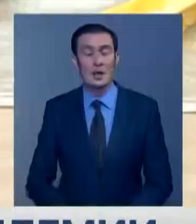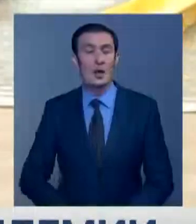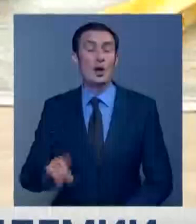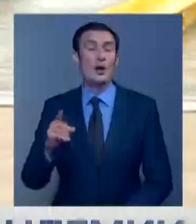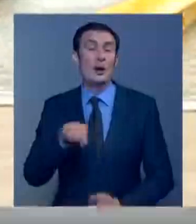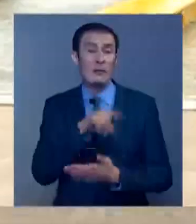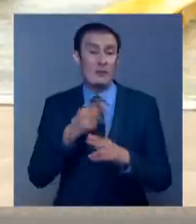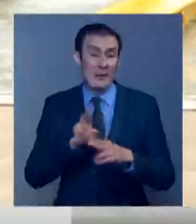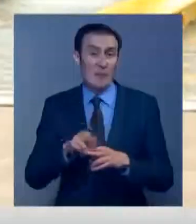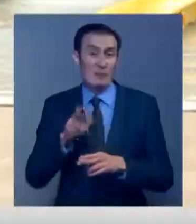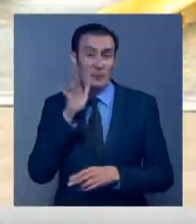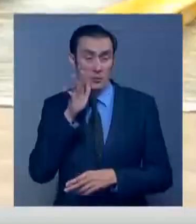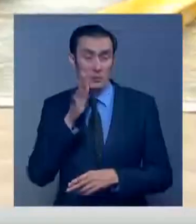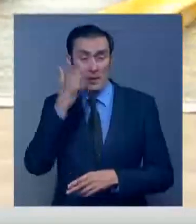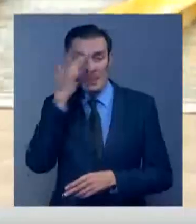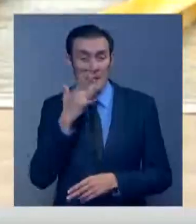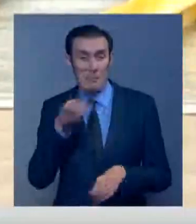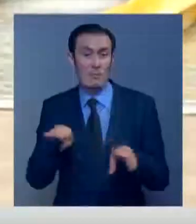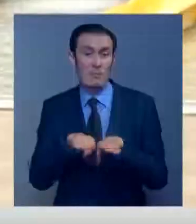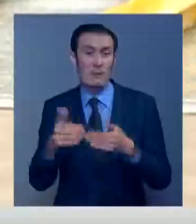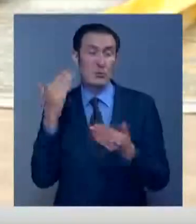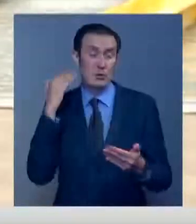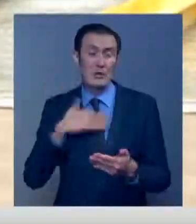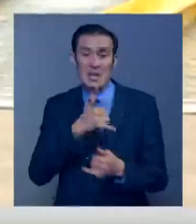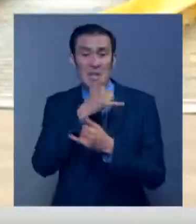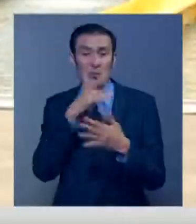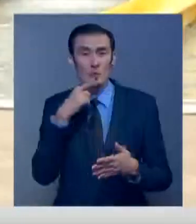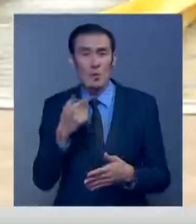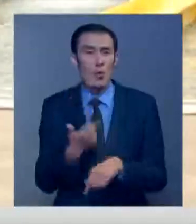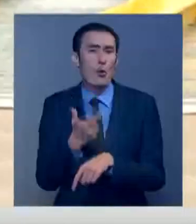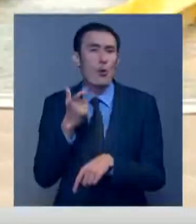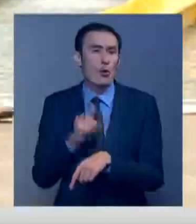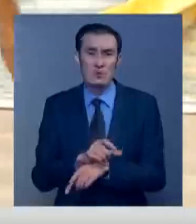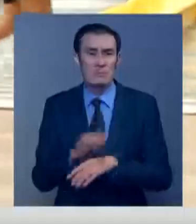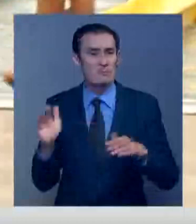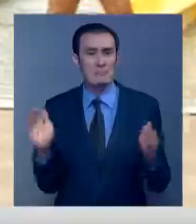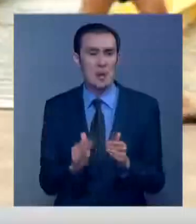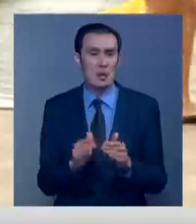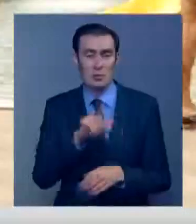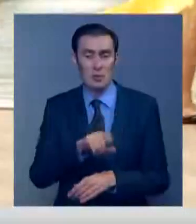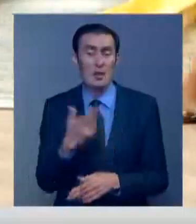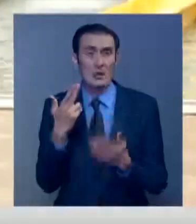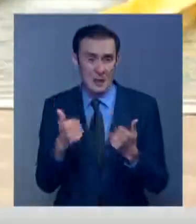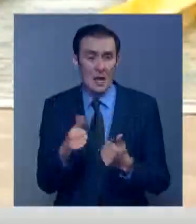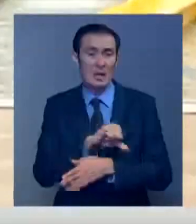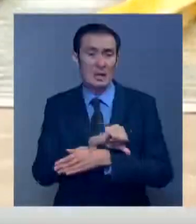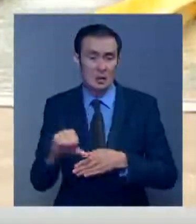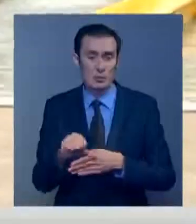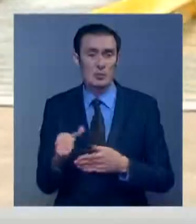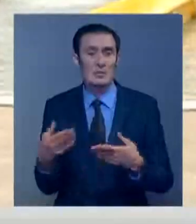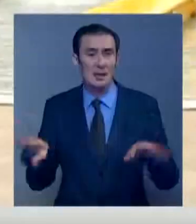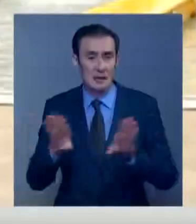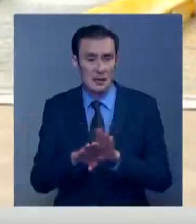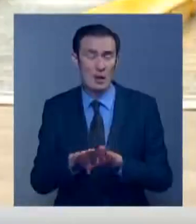Что касается этого сезона, по сравнению с прошлым, я не могу сказать, что сильно уменьшилось число людей. Границы закрыты, люди